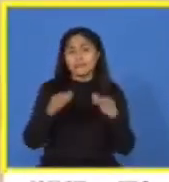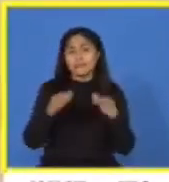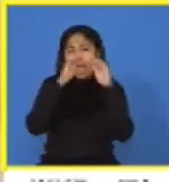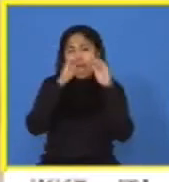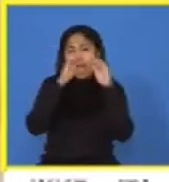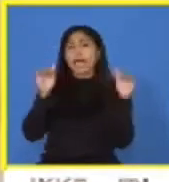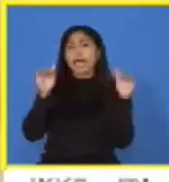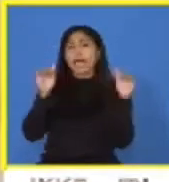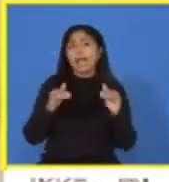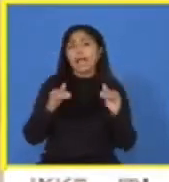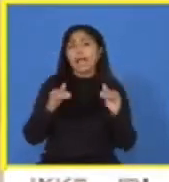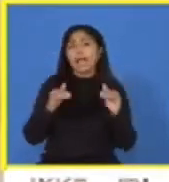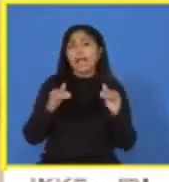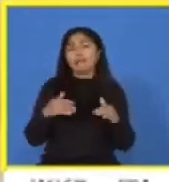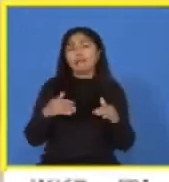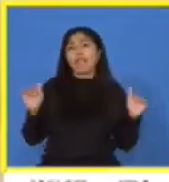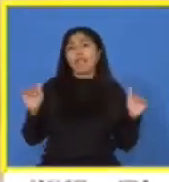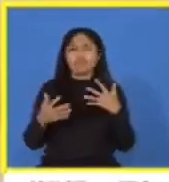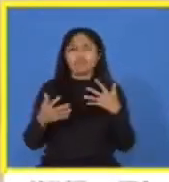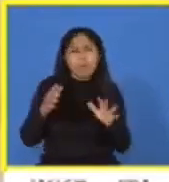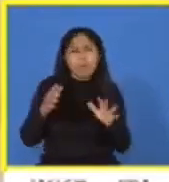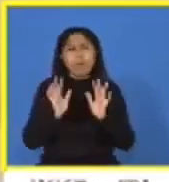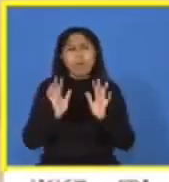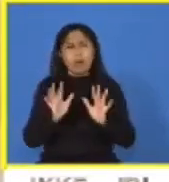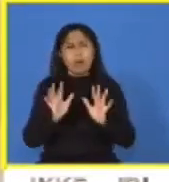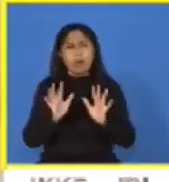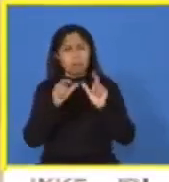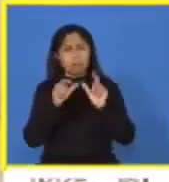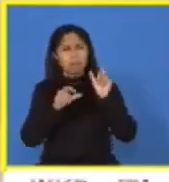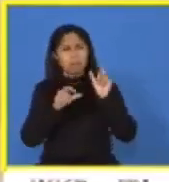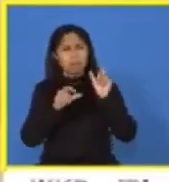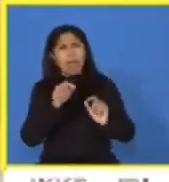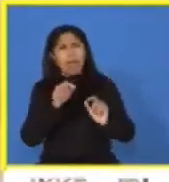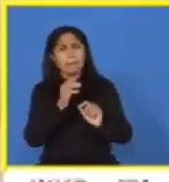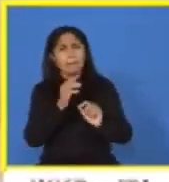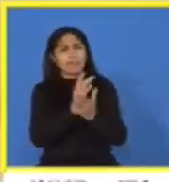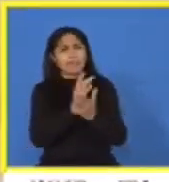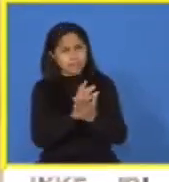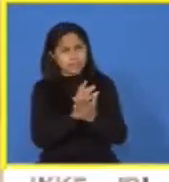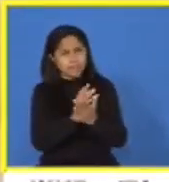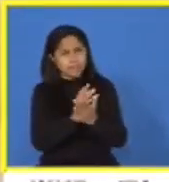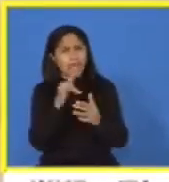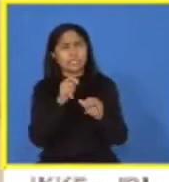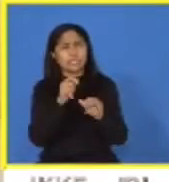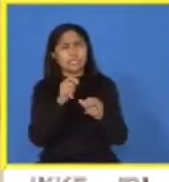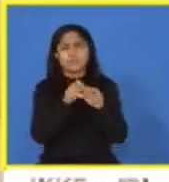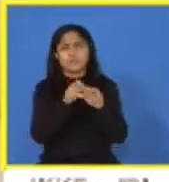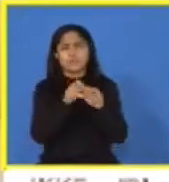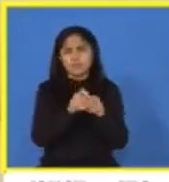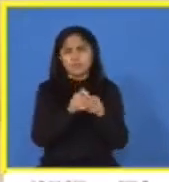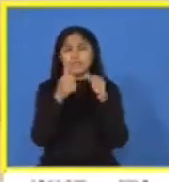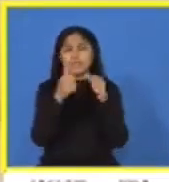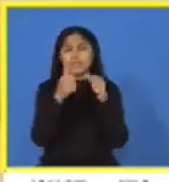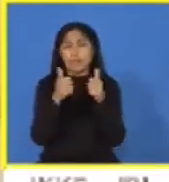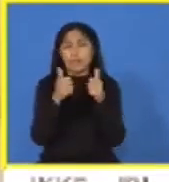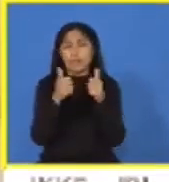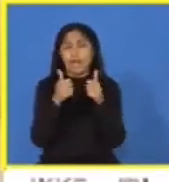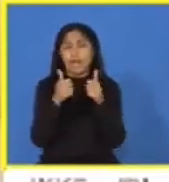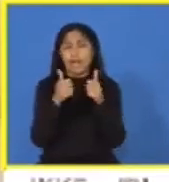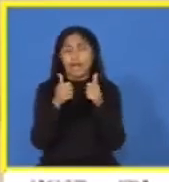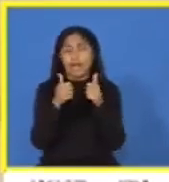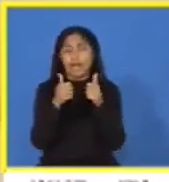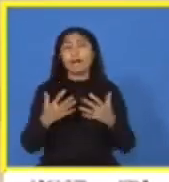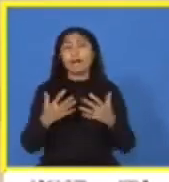Kan di situ masih terjadi kerumunan, walaupun ada pembatasan yang dilakukan. Nah, sebaiknya apa